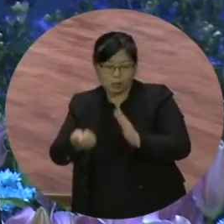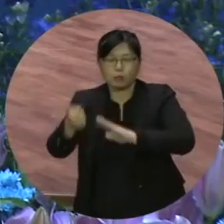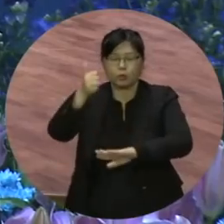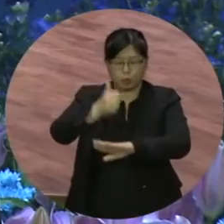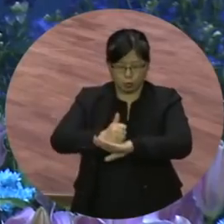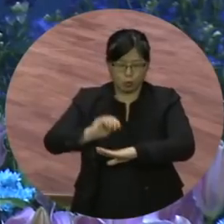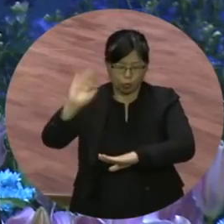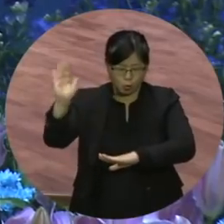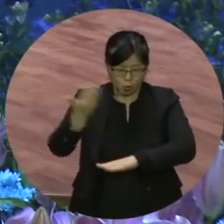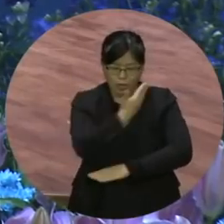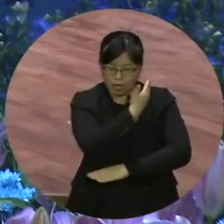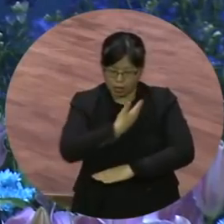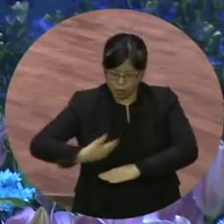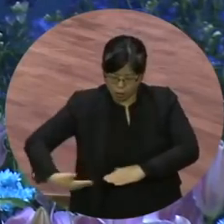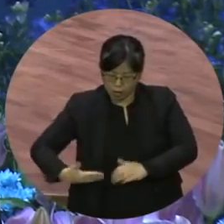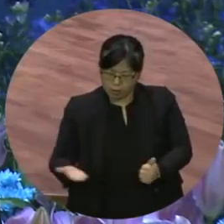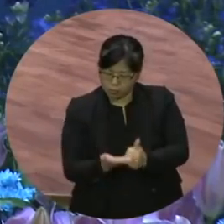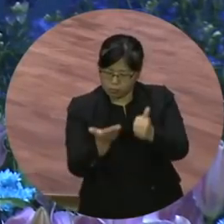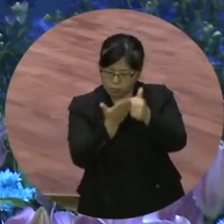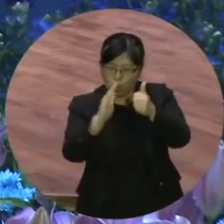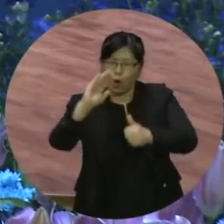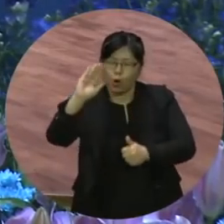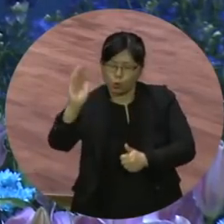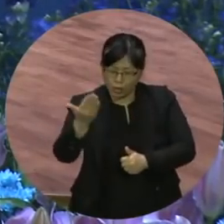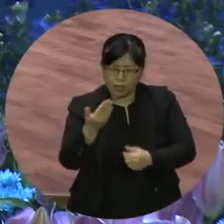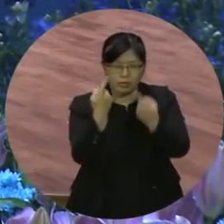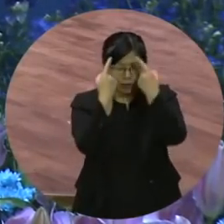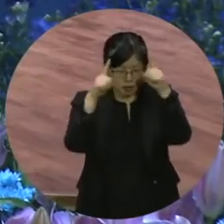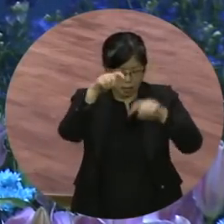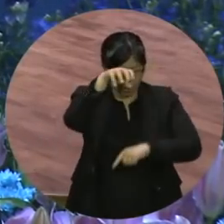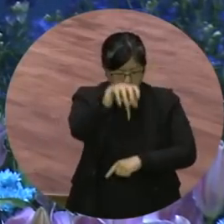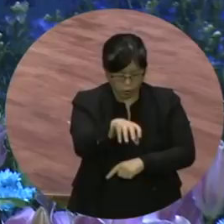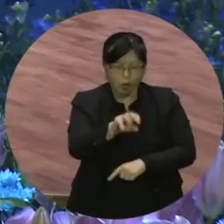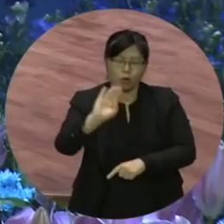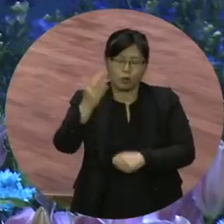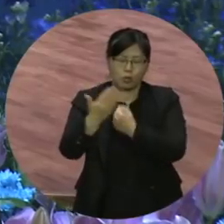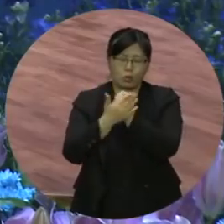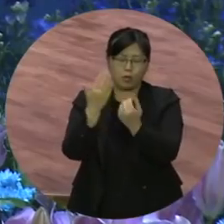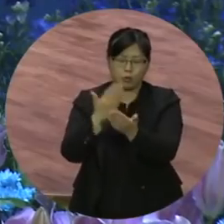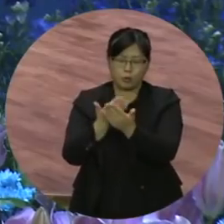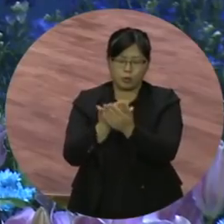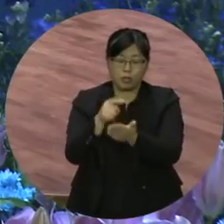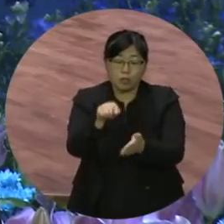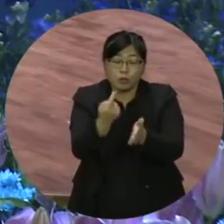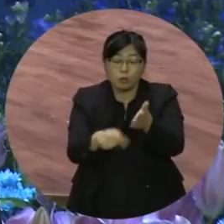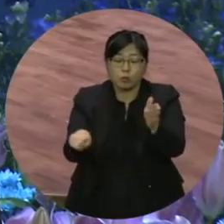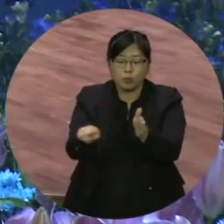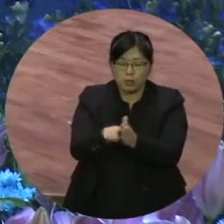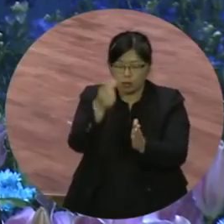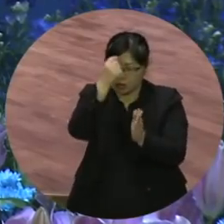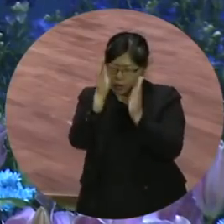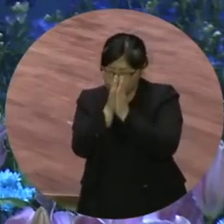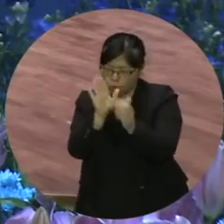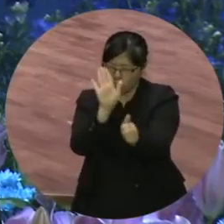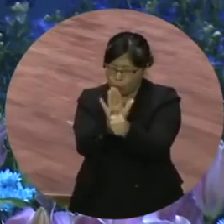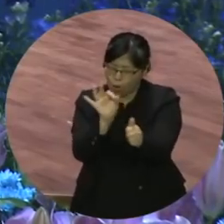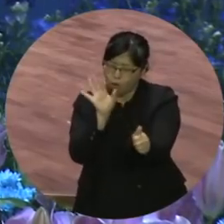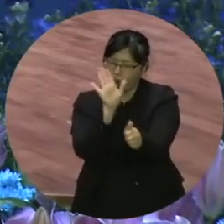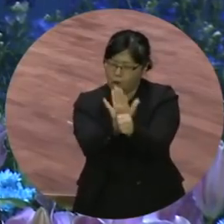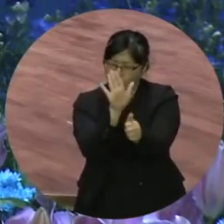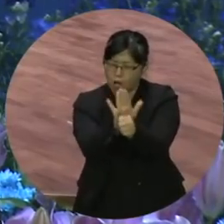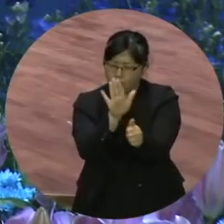전도자들이 양성되는 그 현장이 되게 하여 주옵소서. 이를 위해 기도하고 헌신한 가정들에게 하나님 같은